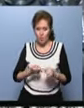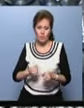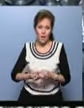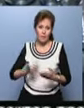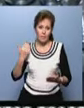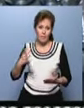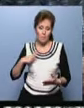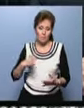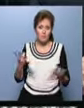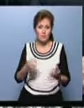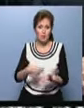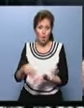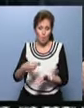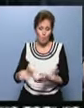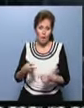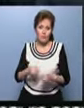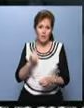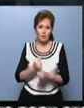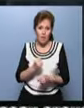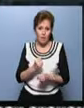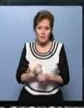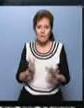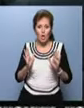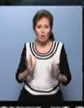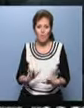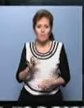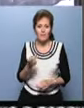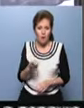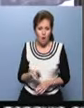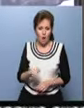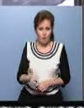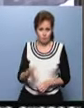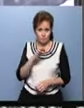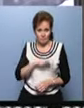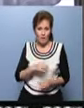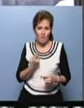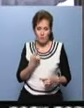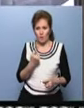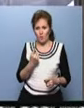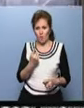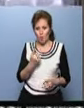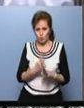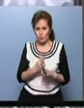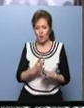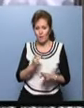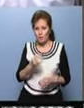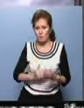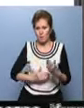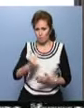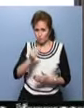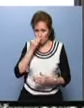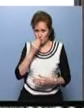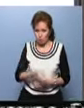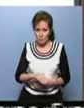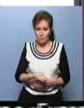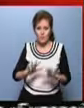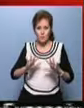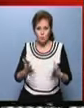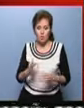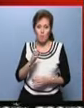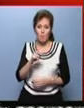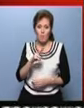закупать. И это делается, подчеркнул директор предприятия, не только ради экономии, но в первую очередь ради повышения качества. Инцидент с булавой,